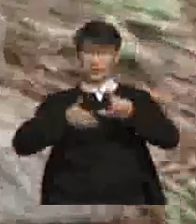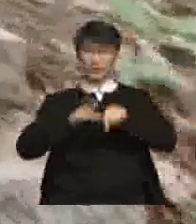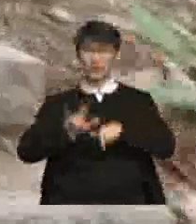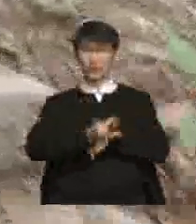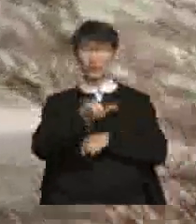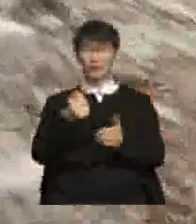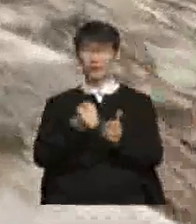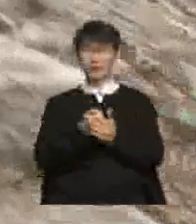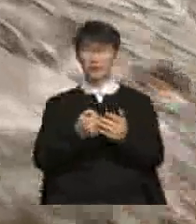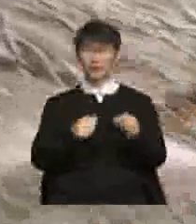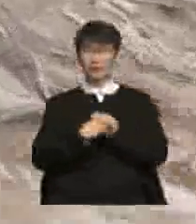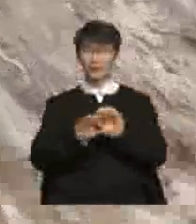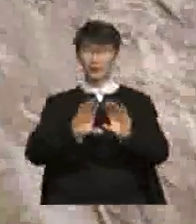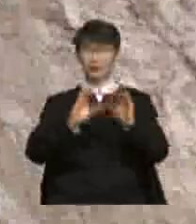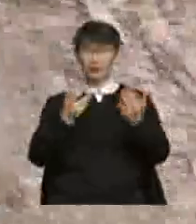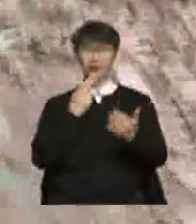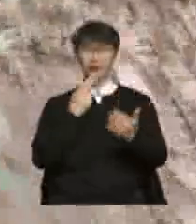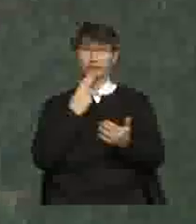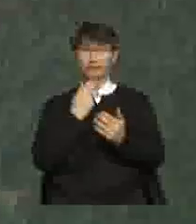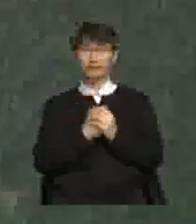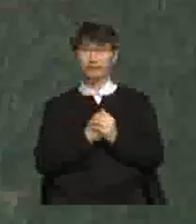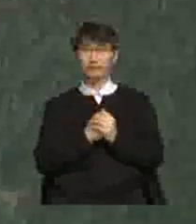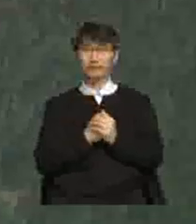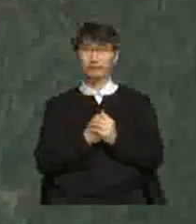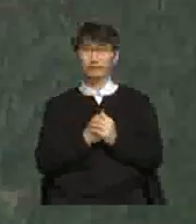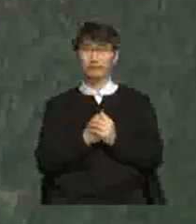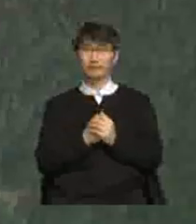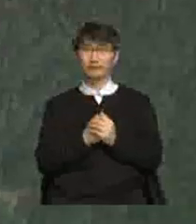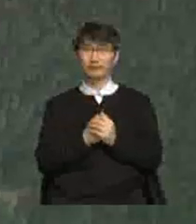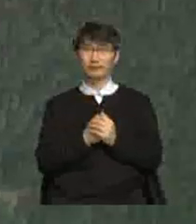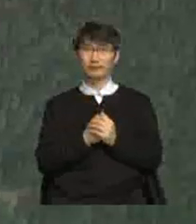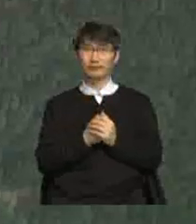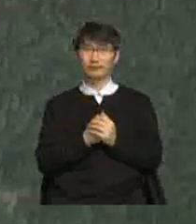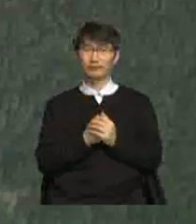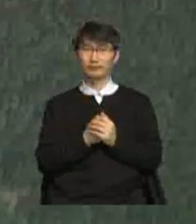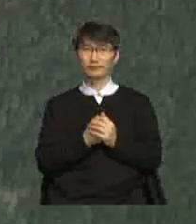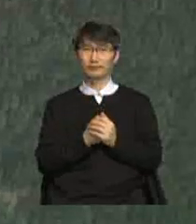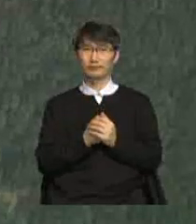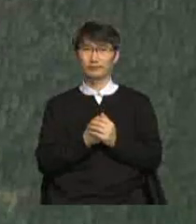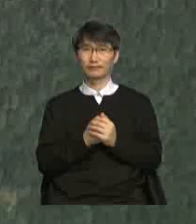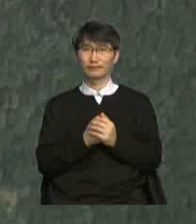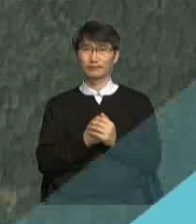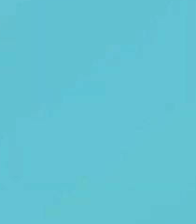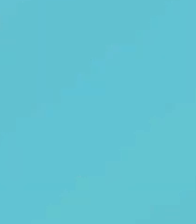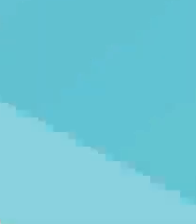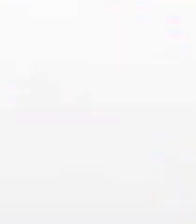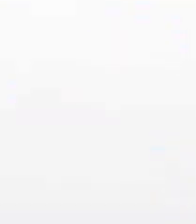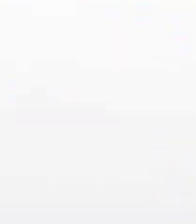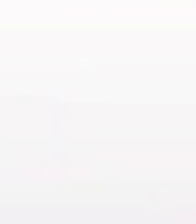코로나19로 인해 별도로 열리지 않습니다. 딜라이브 서울경기 케이블TV 이재용입니다.